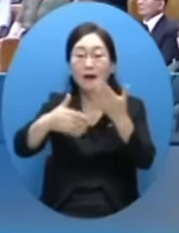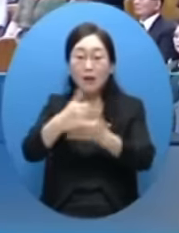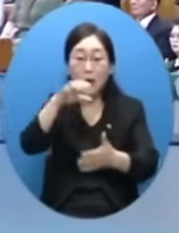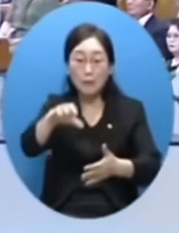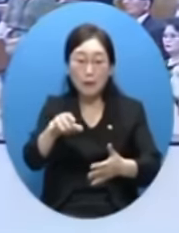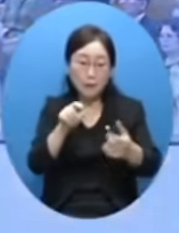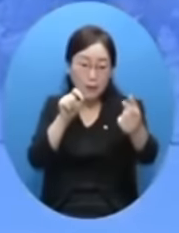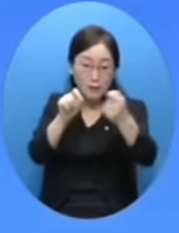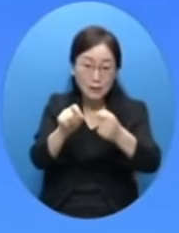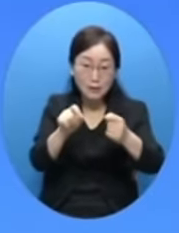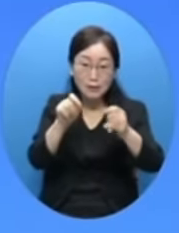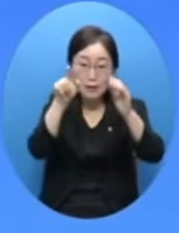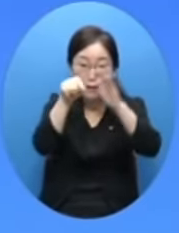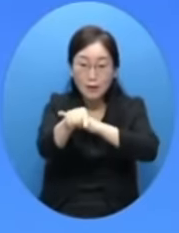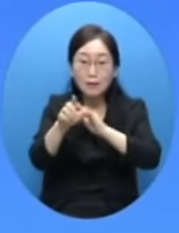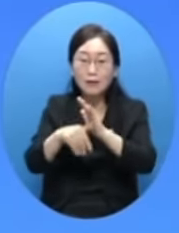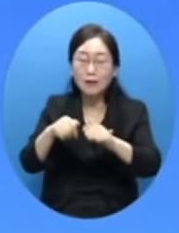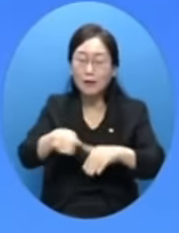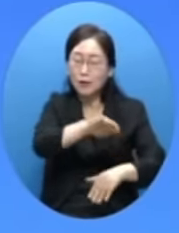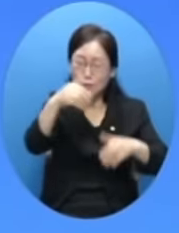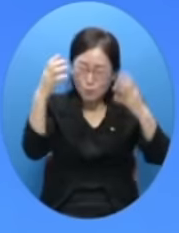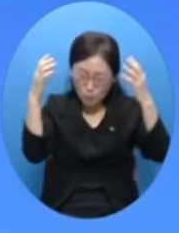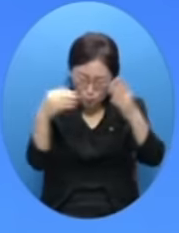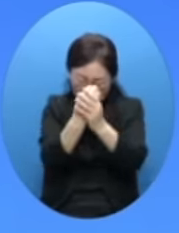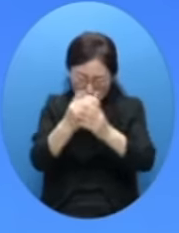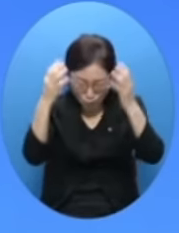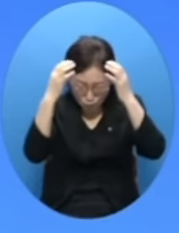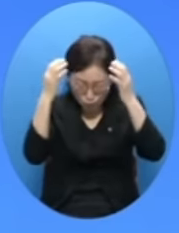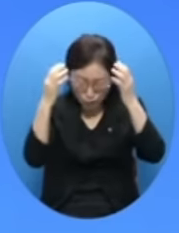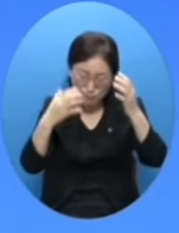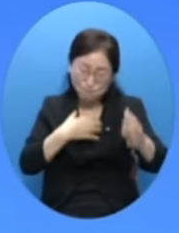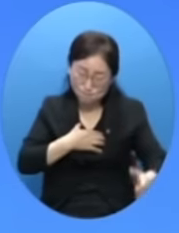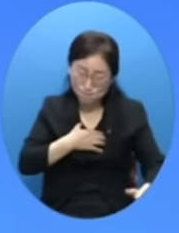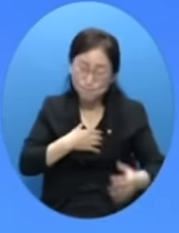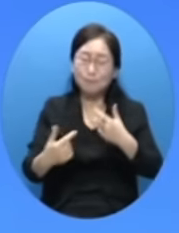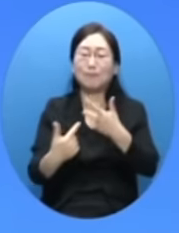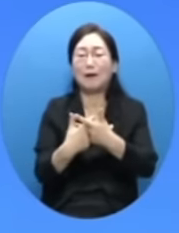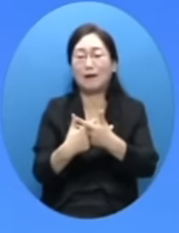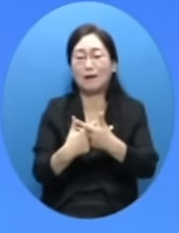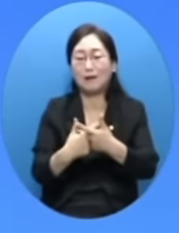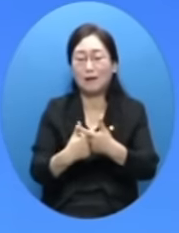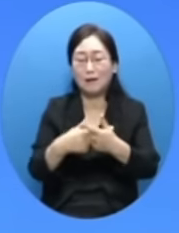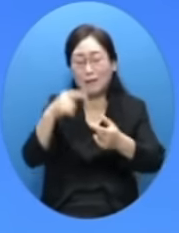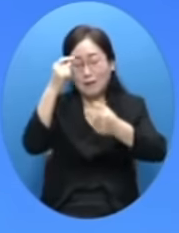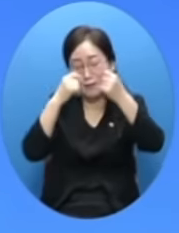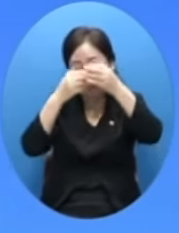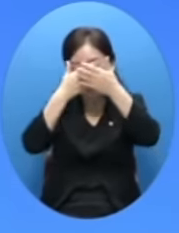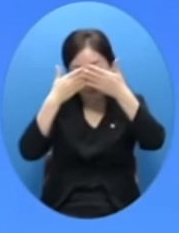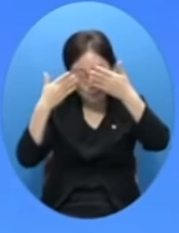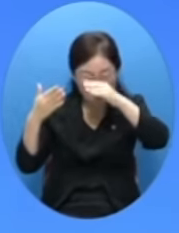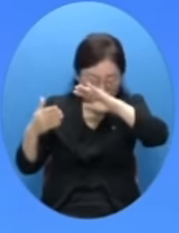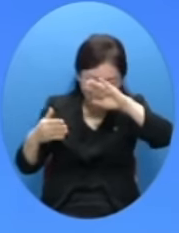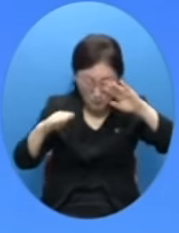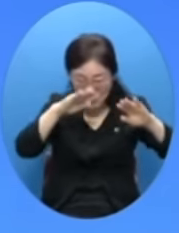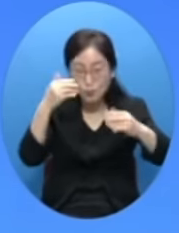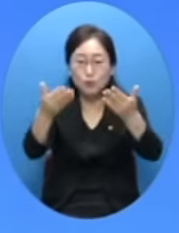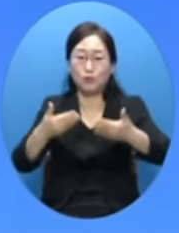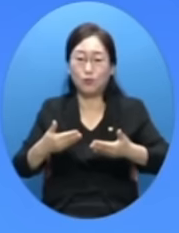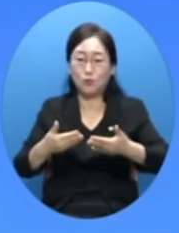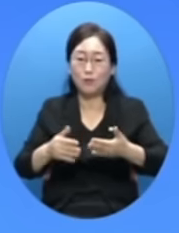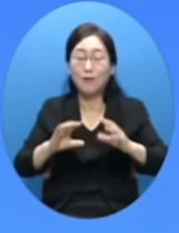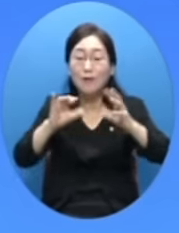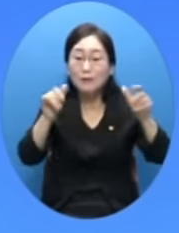때 주님께서 우리의 모든 고통과 괴로움을 아시고 우리의 눈에서 모든 눈물을 씻어주시는 것입니다. 이 세상에 사는